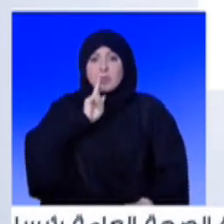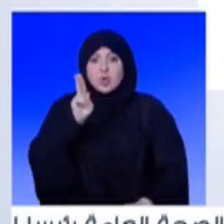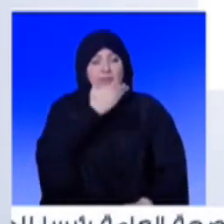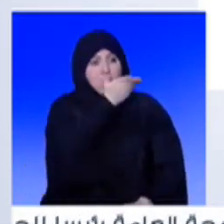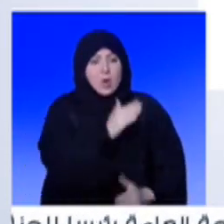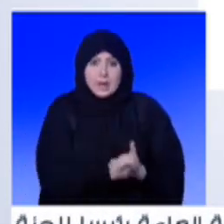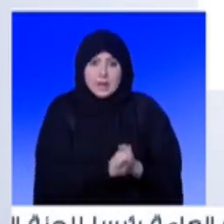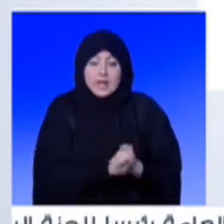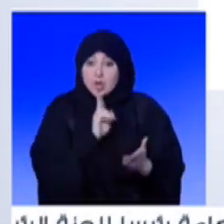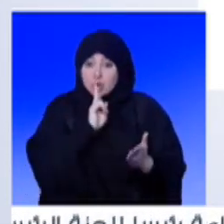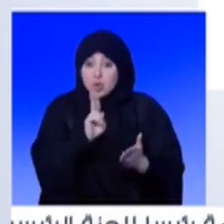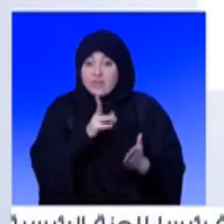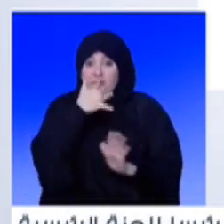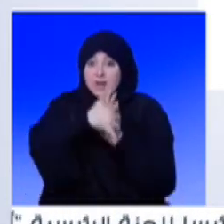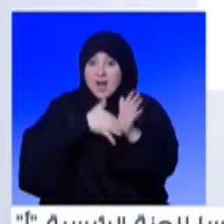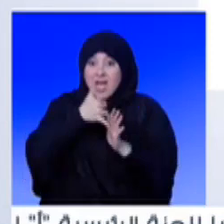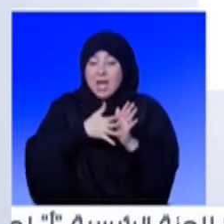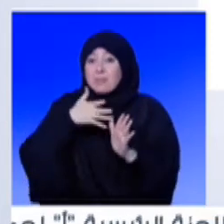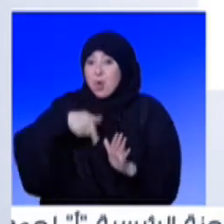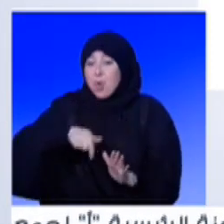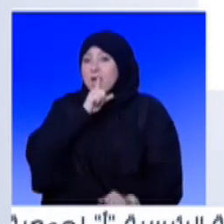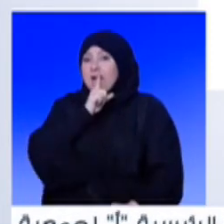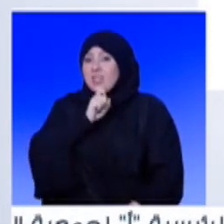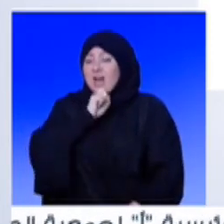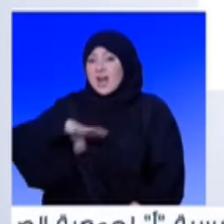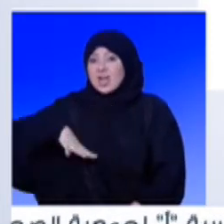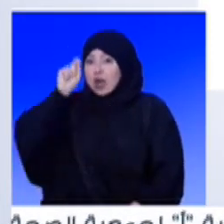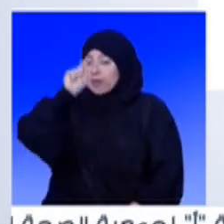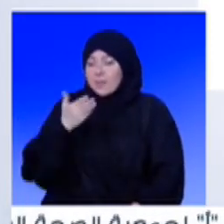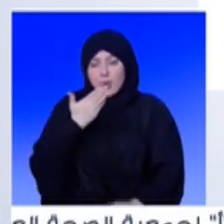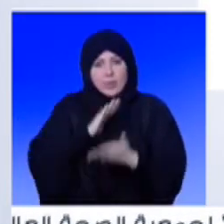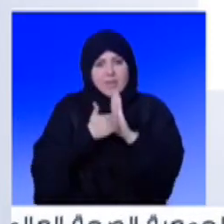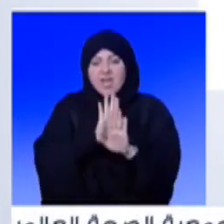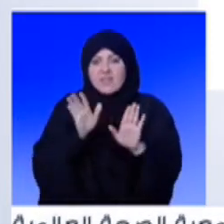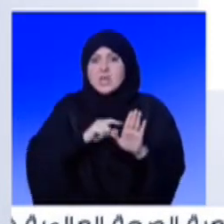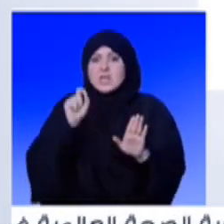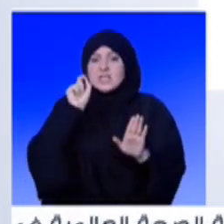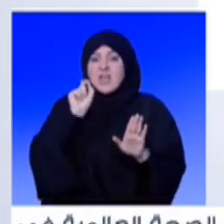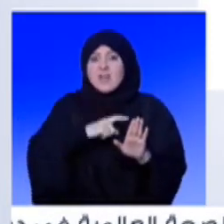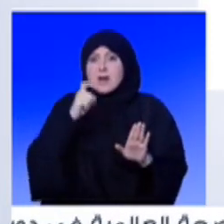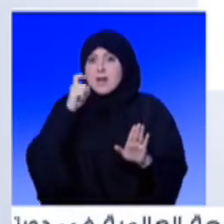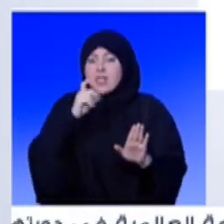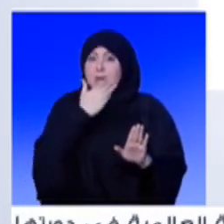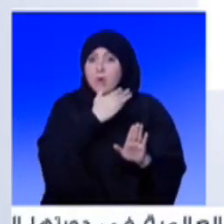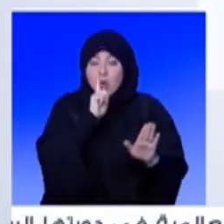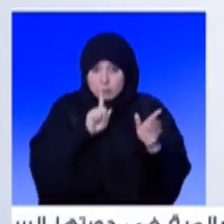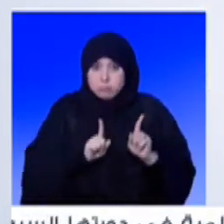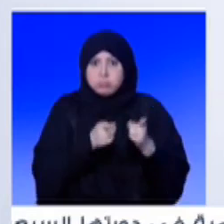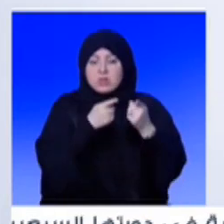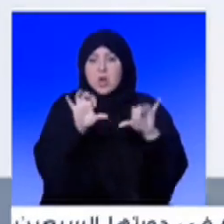تويتر ان ما تم تداوله زعما عن حضره صاحب السمو غير صحيح وان موقع وكاله الانباء قد تم